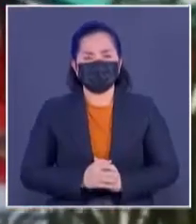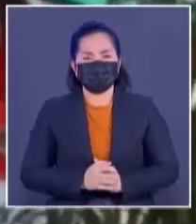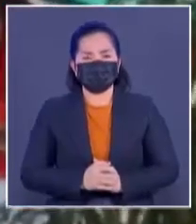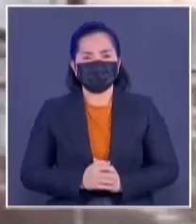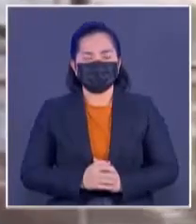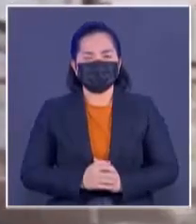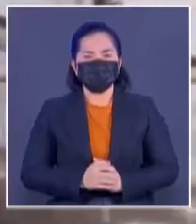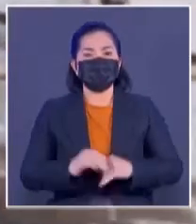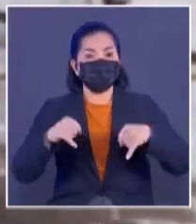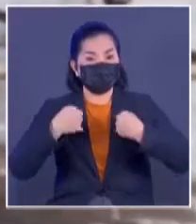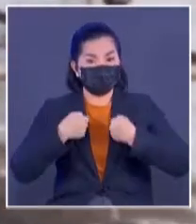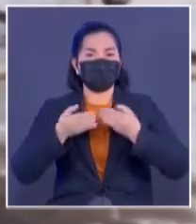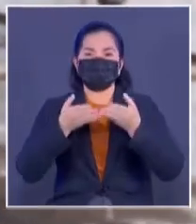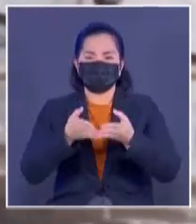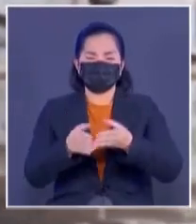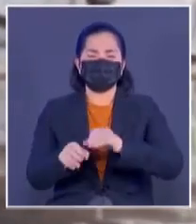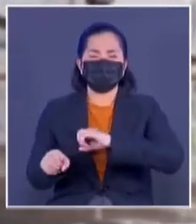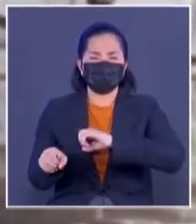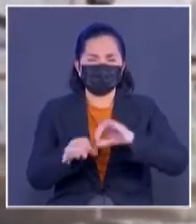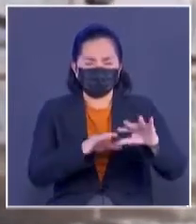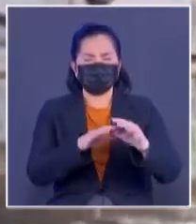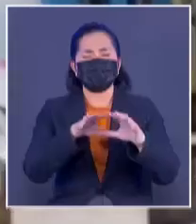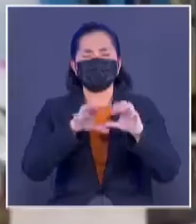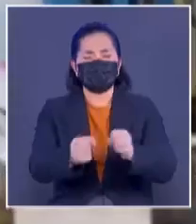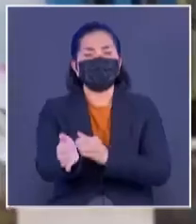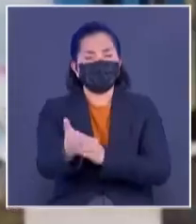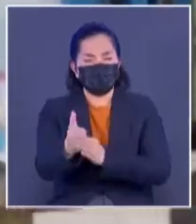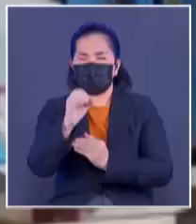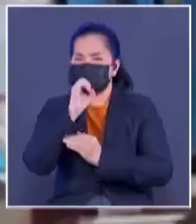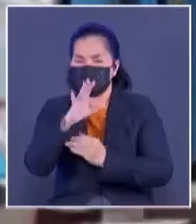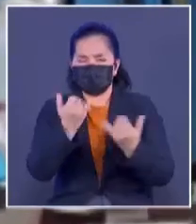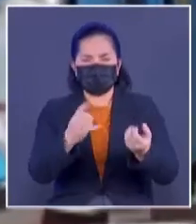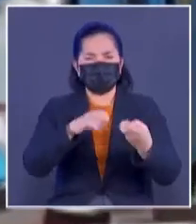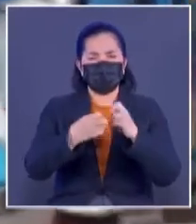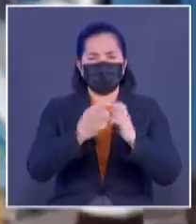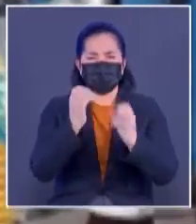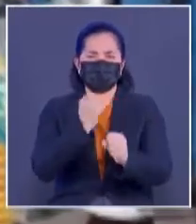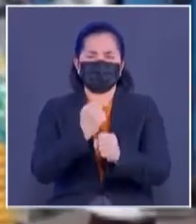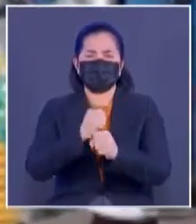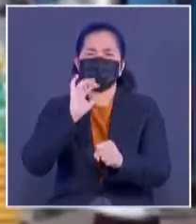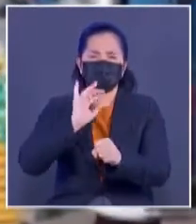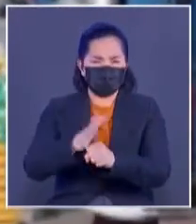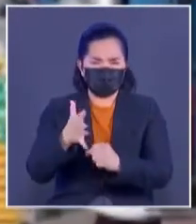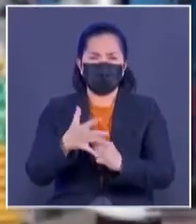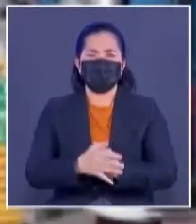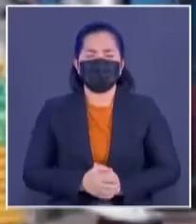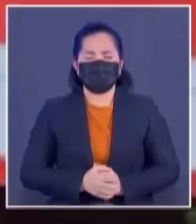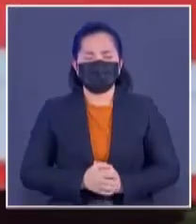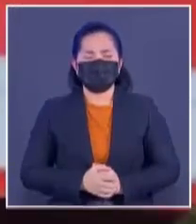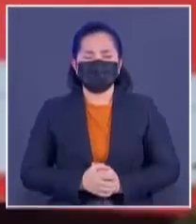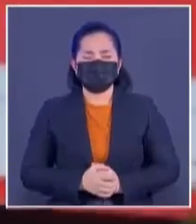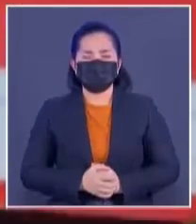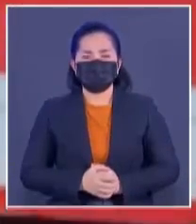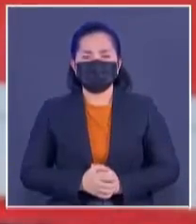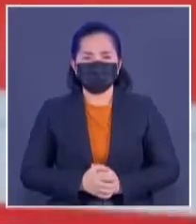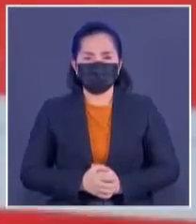ากฝั่งของผู้ประกอบการประมงบางรายเนี่ยบอกว่าตอนนี้ประสบกับปัญหาขาดแคลนแรงงานอย่างหนักจริงนะฮ ะ ไม่มีแรงงานแรงงานไม่เพียง